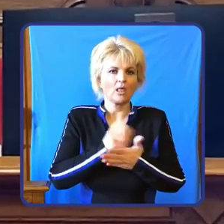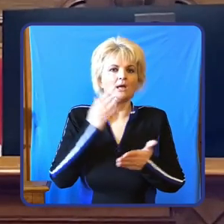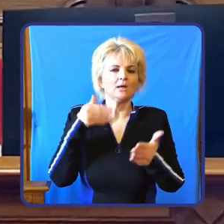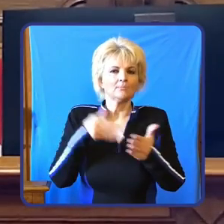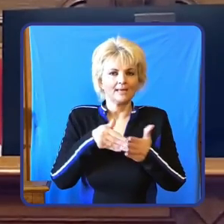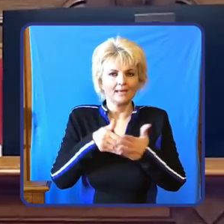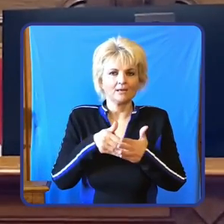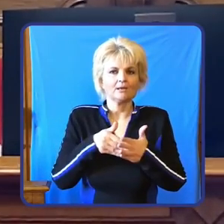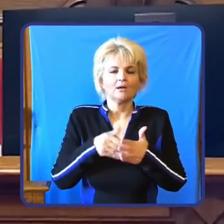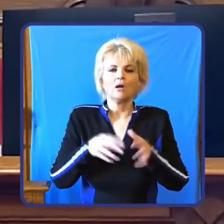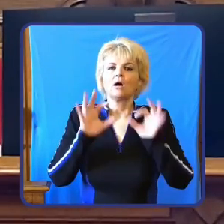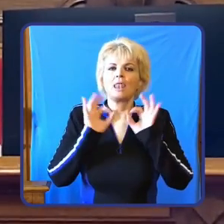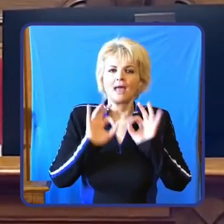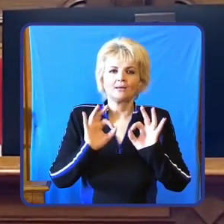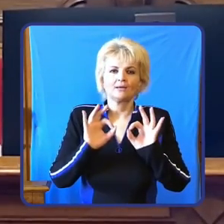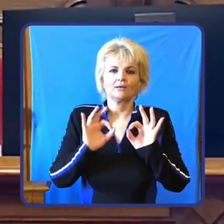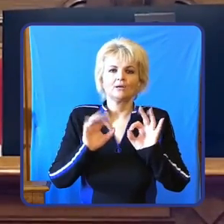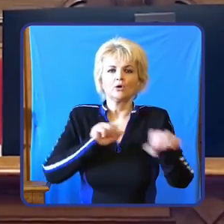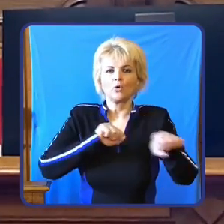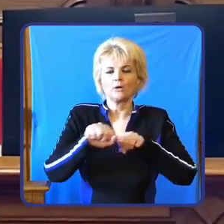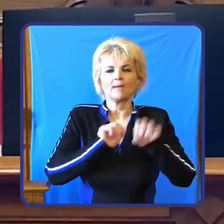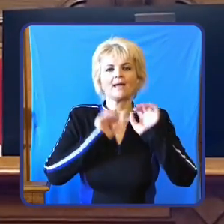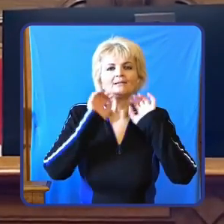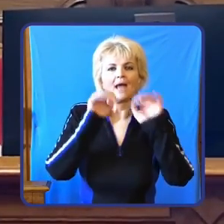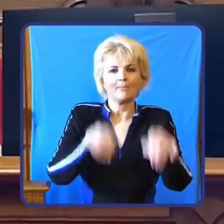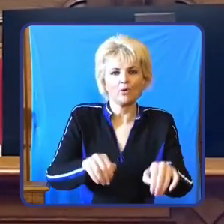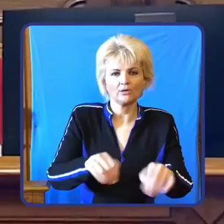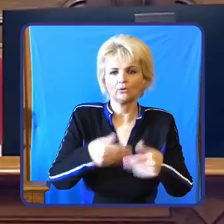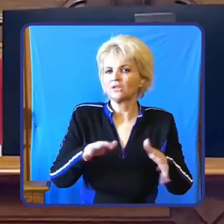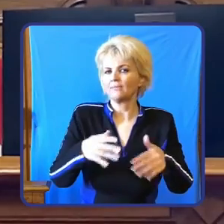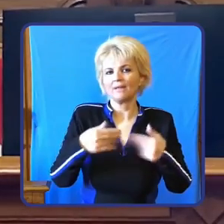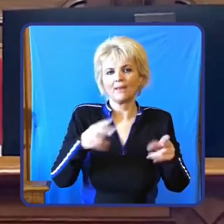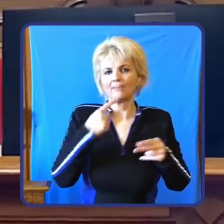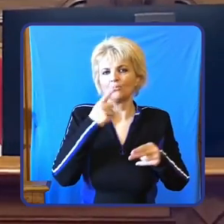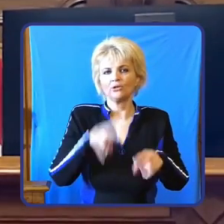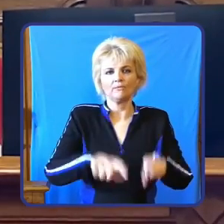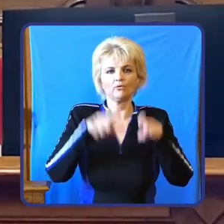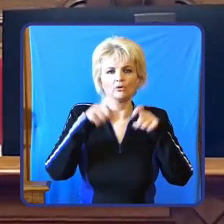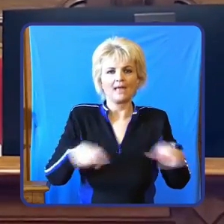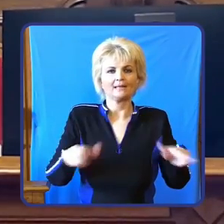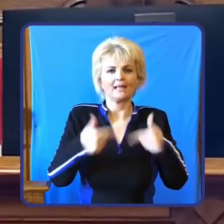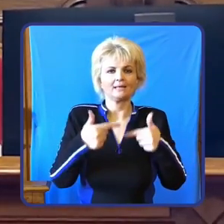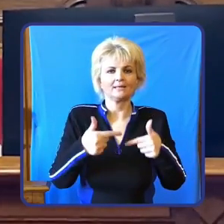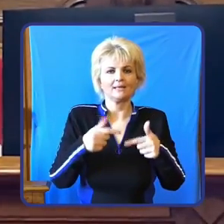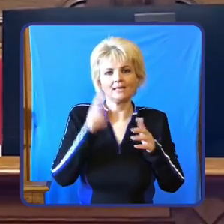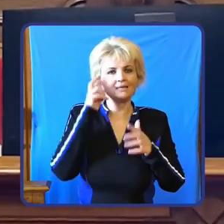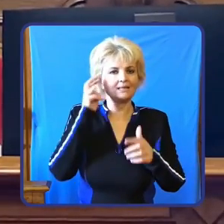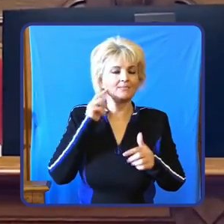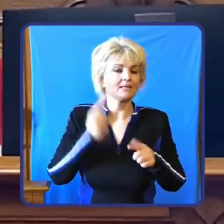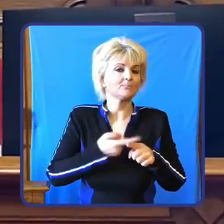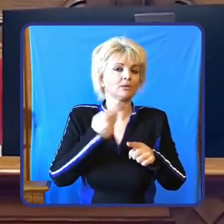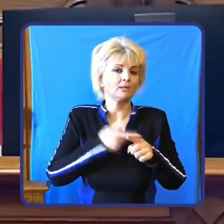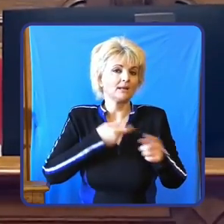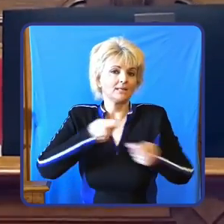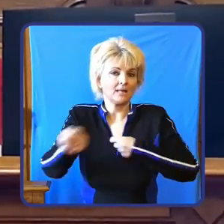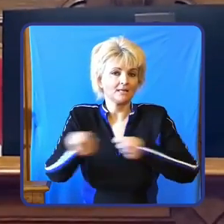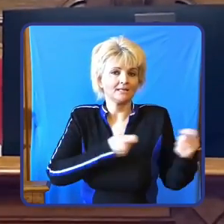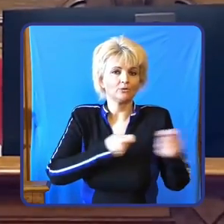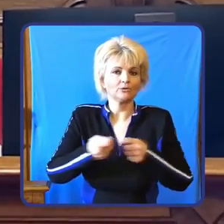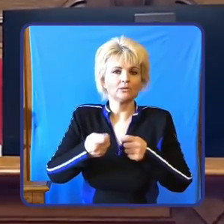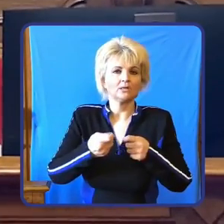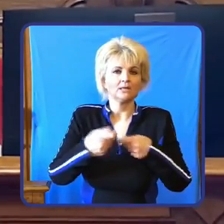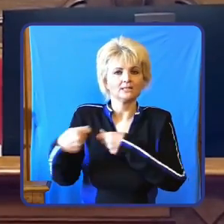a legkormány támogatóbb valakik sem mondhatják, hogy ez egy független intézmény lenne. Nem, ez egy politika által irányított